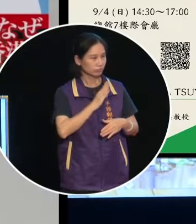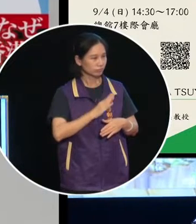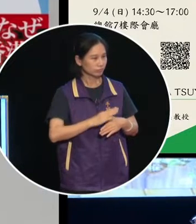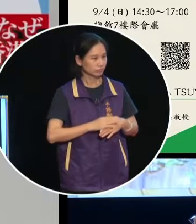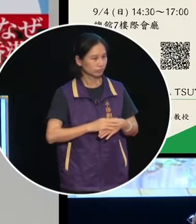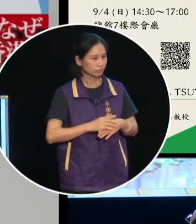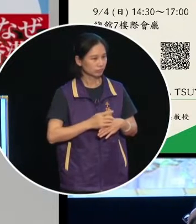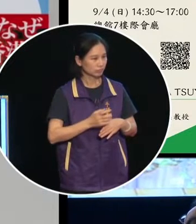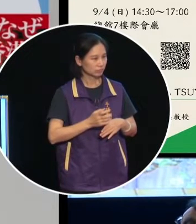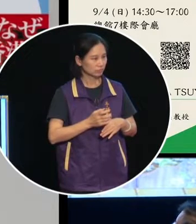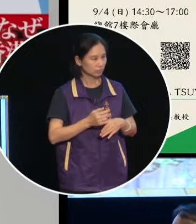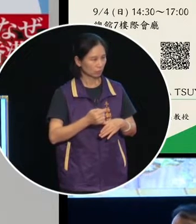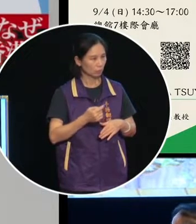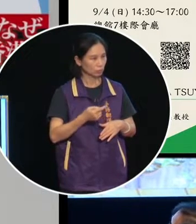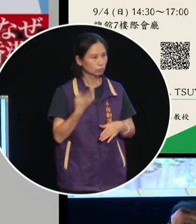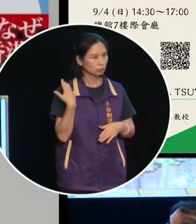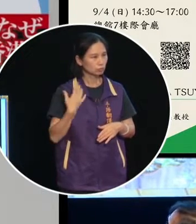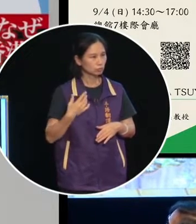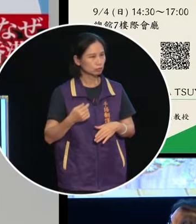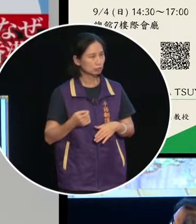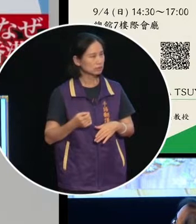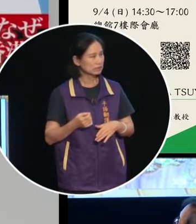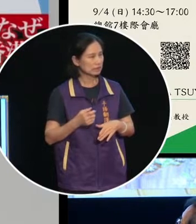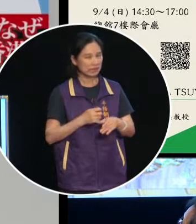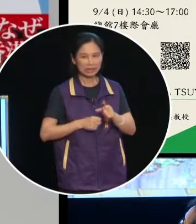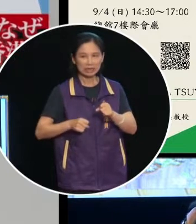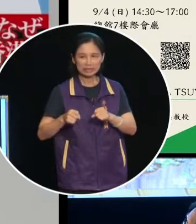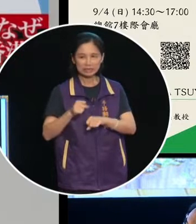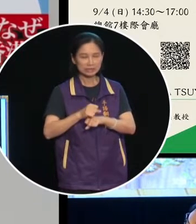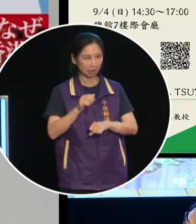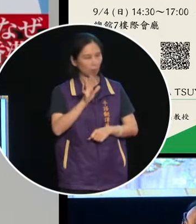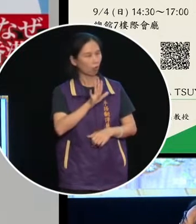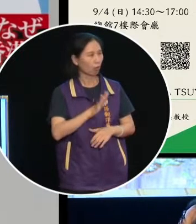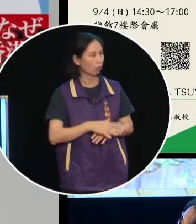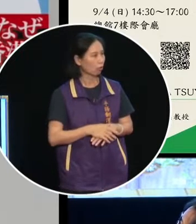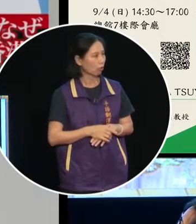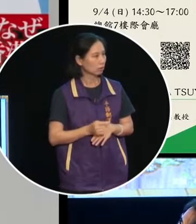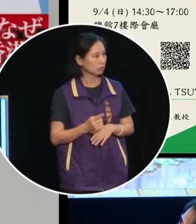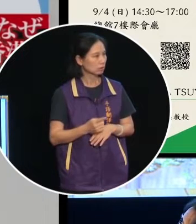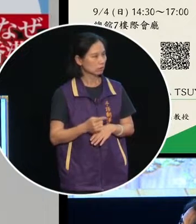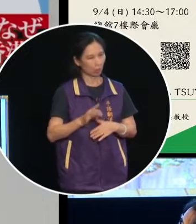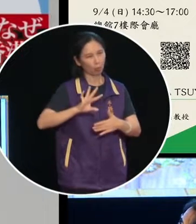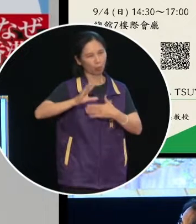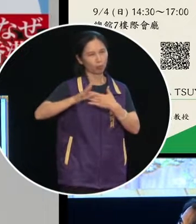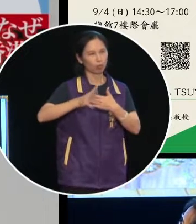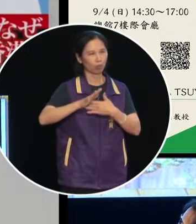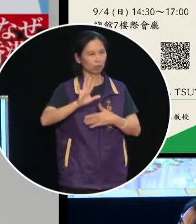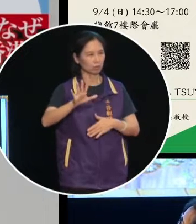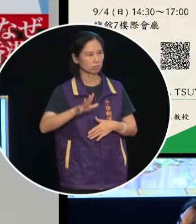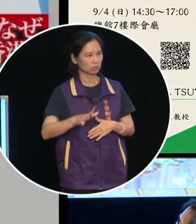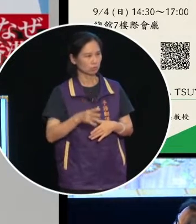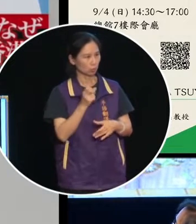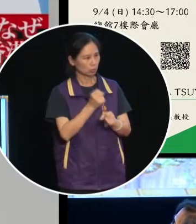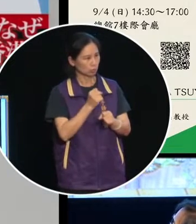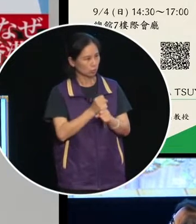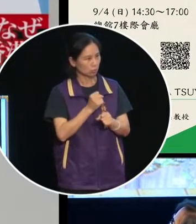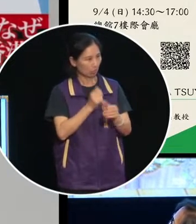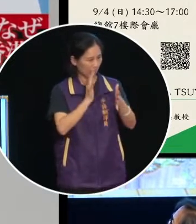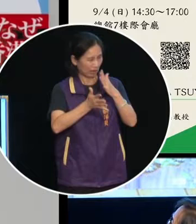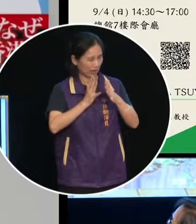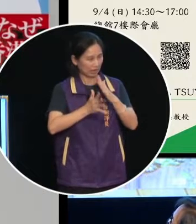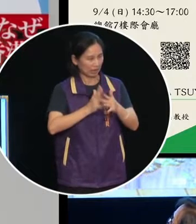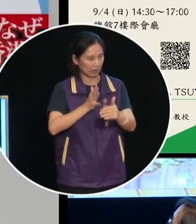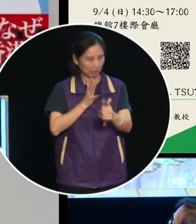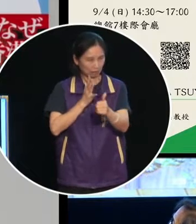又前面又到过新加坡，又到过伊拉克阿富汗，都就也是从事一些战地采